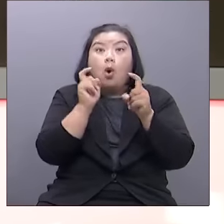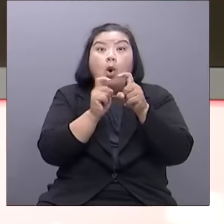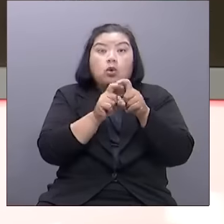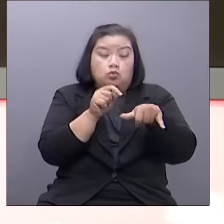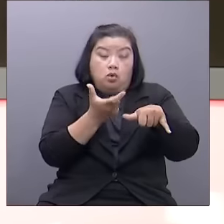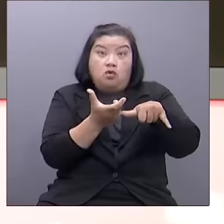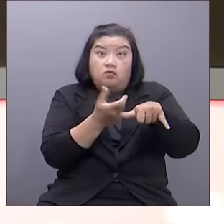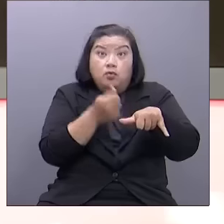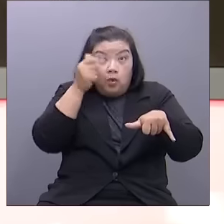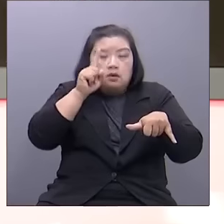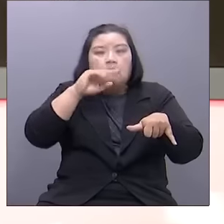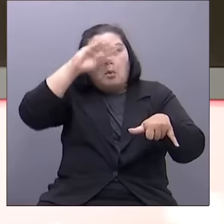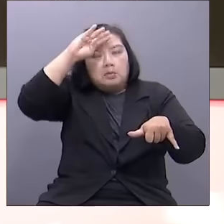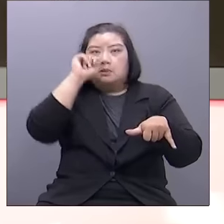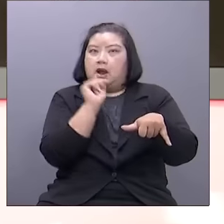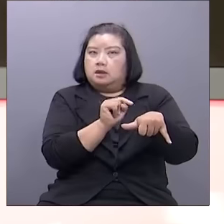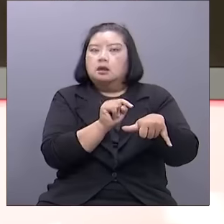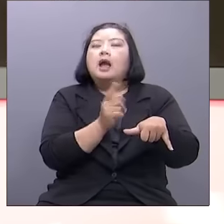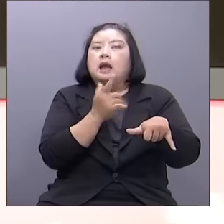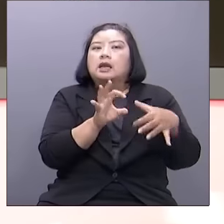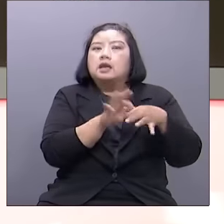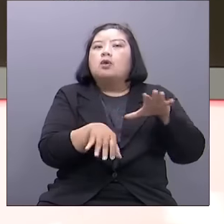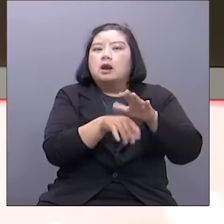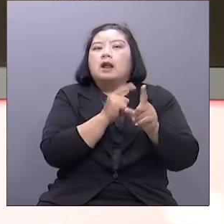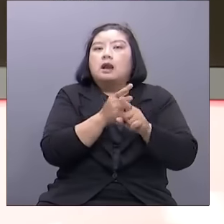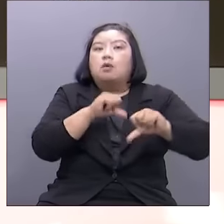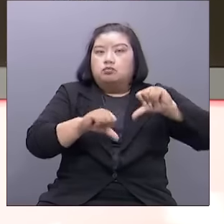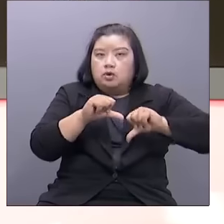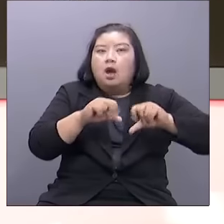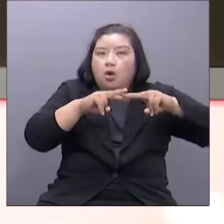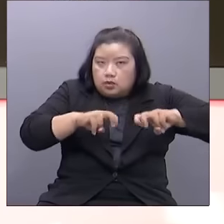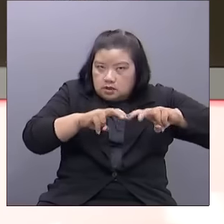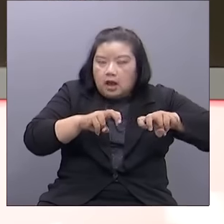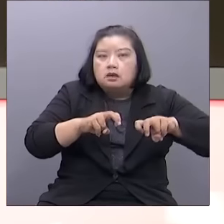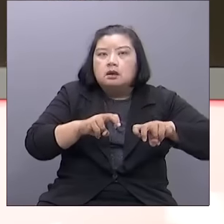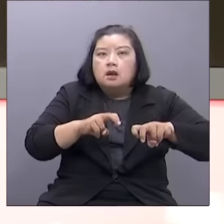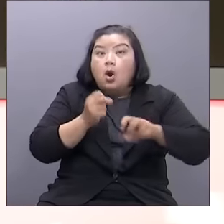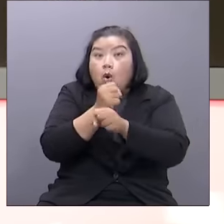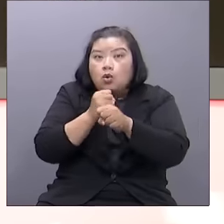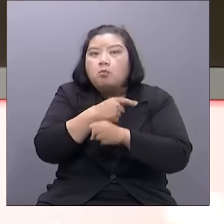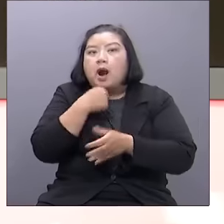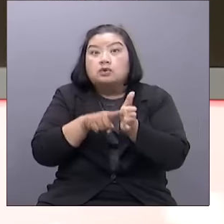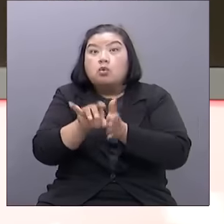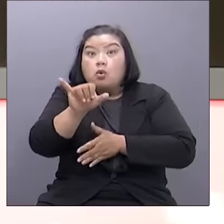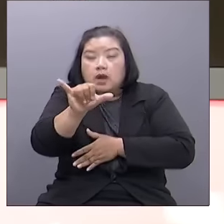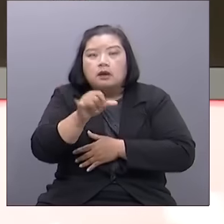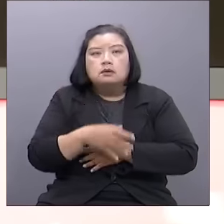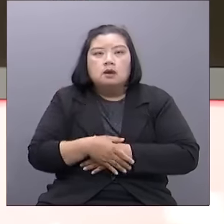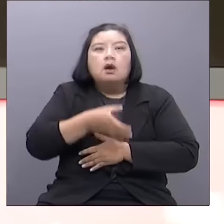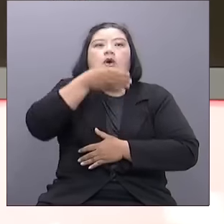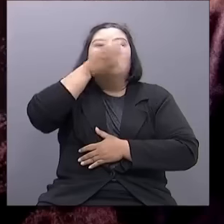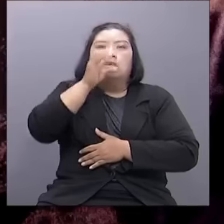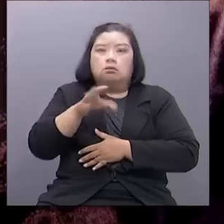ชื้ออีกด้วยค่ะซึ่งเป็นหลักฐานหนึ่งนะคะที่ชี้ว่าการบริโภคนมที่ไม่ผ่านการฆ่าเชื้อไม่ปลอดภัยสำหรับมนุ